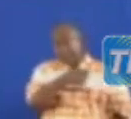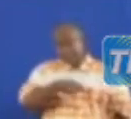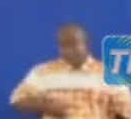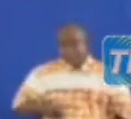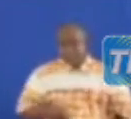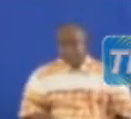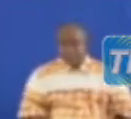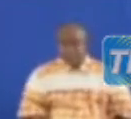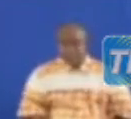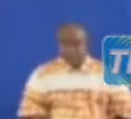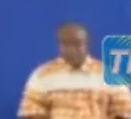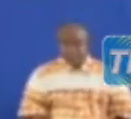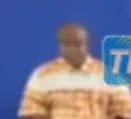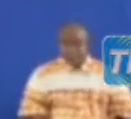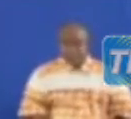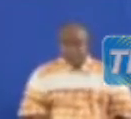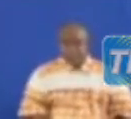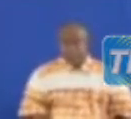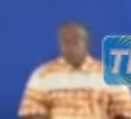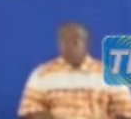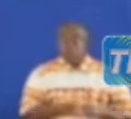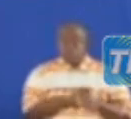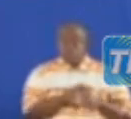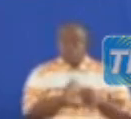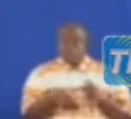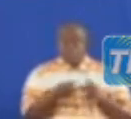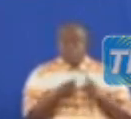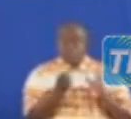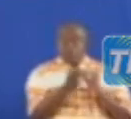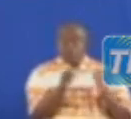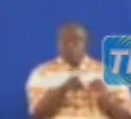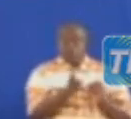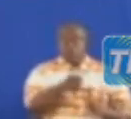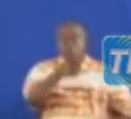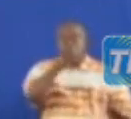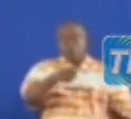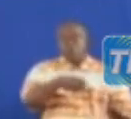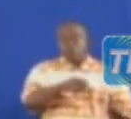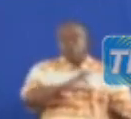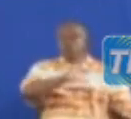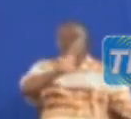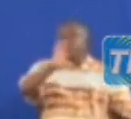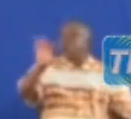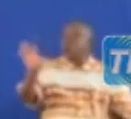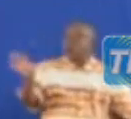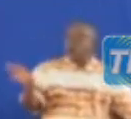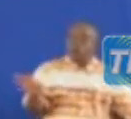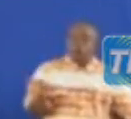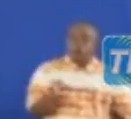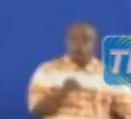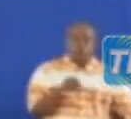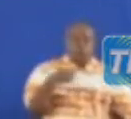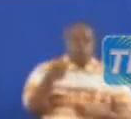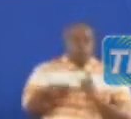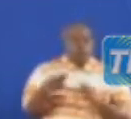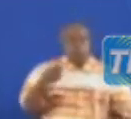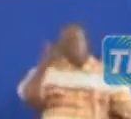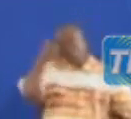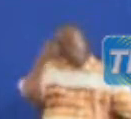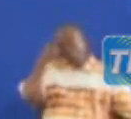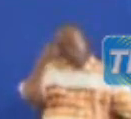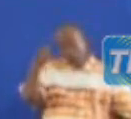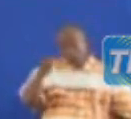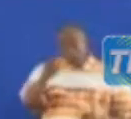Spika, naomba kipekee pia kuchukua nafasi hii kuwapongeza mawaziri wote kwa kuendelea kuaminiwa na Mheshimiwa